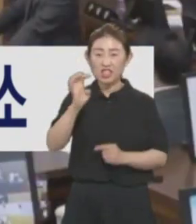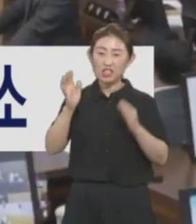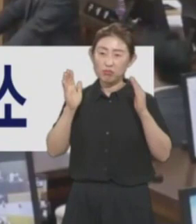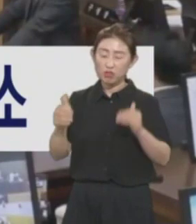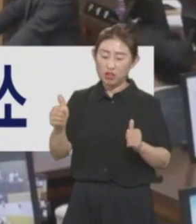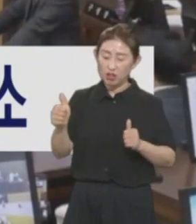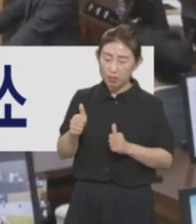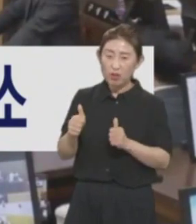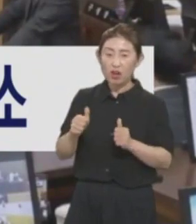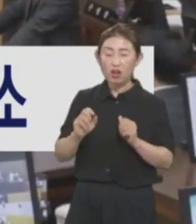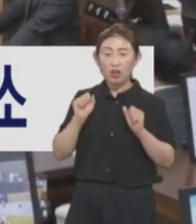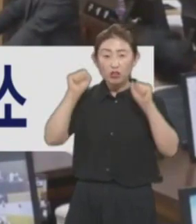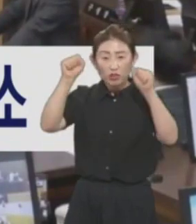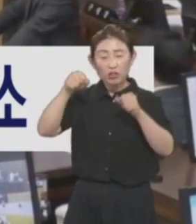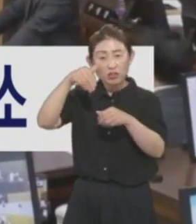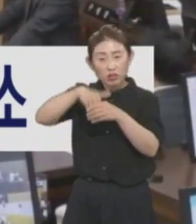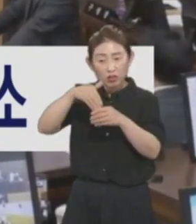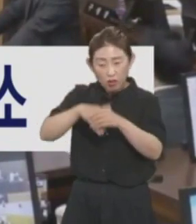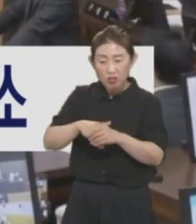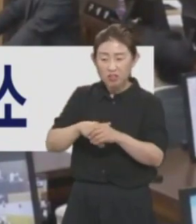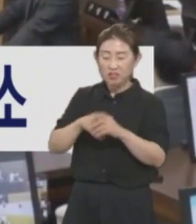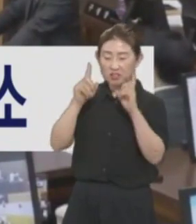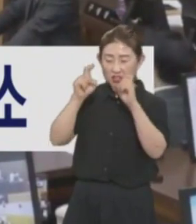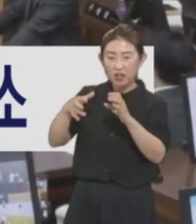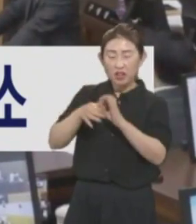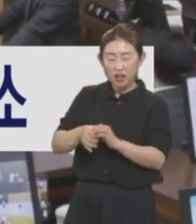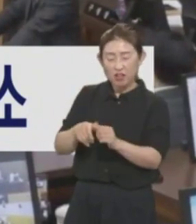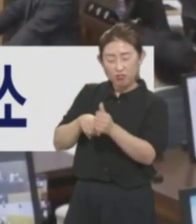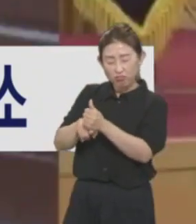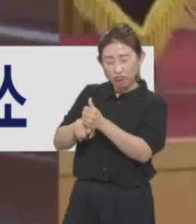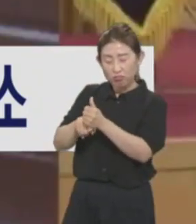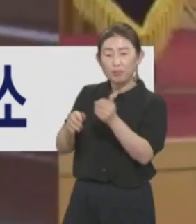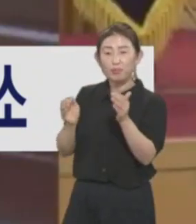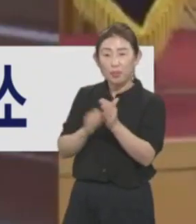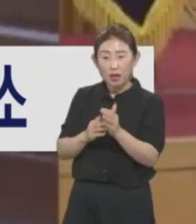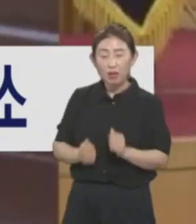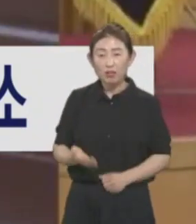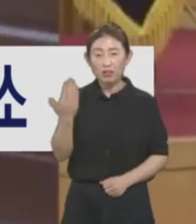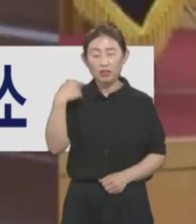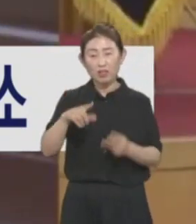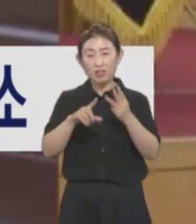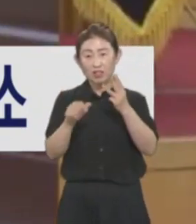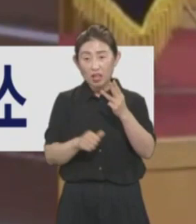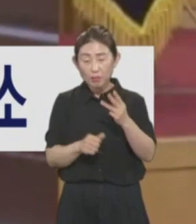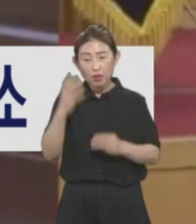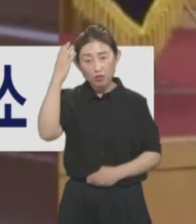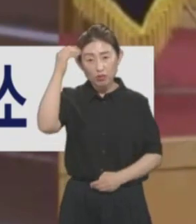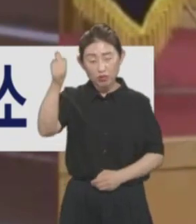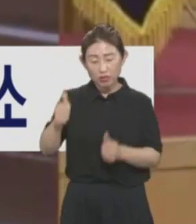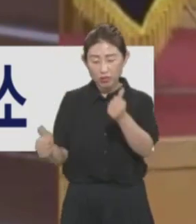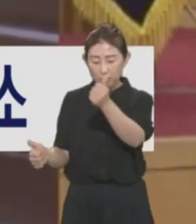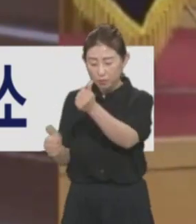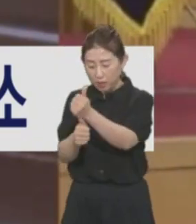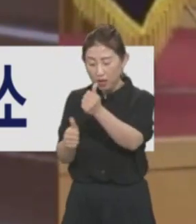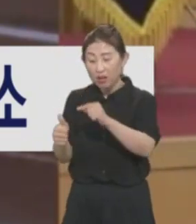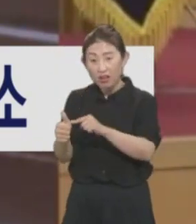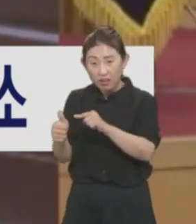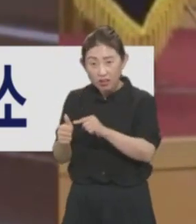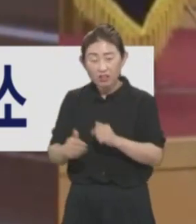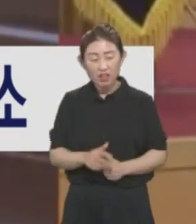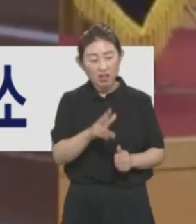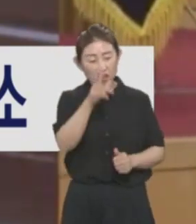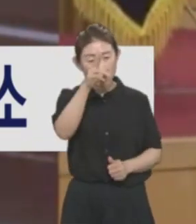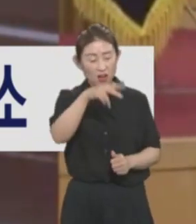동안 구체육회장 선거 개입 의혹을 지적했는데 이와 관련해 지난 3월 사퇴한 부청장 정무특보 A씨가